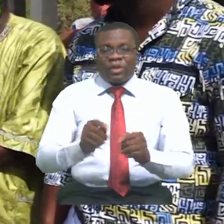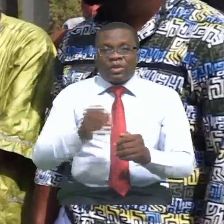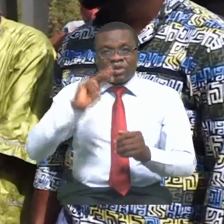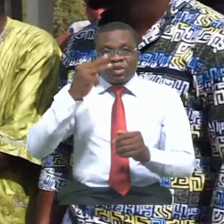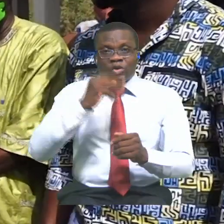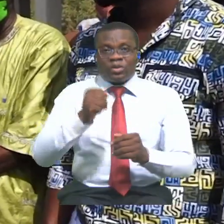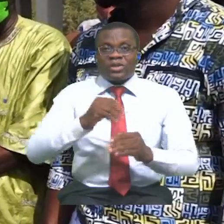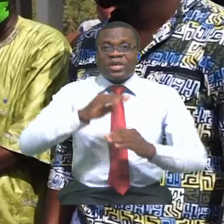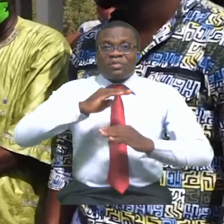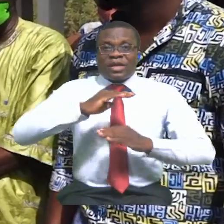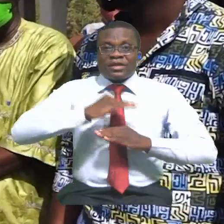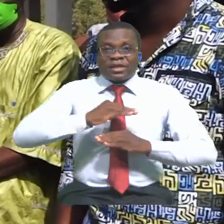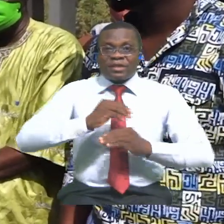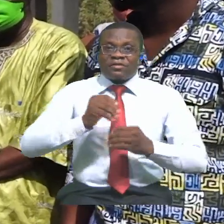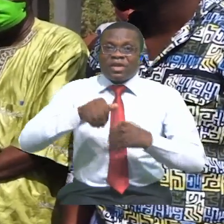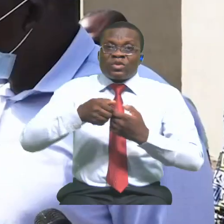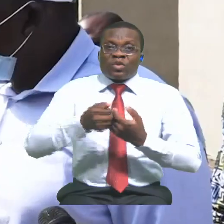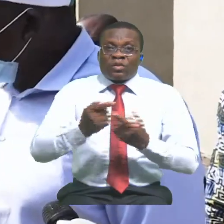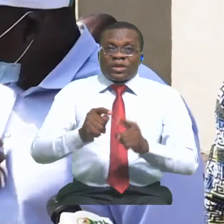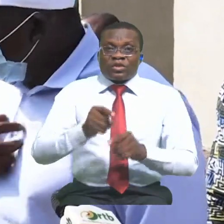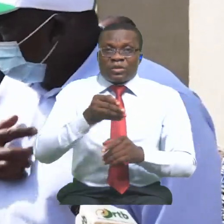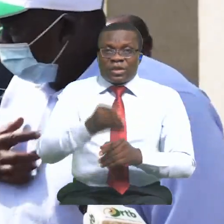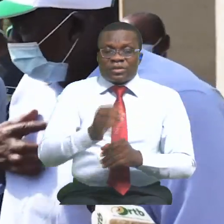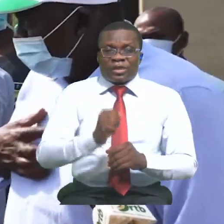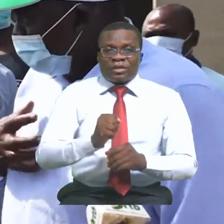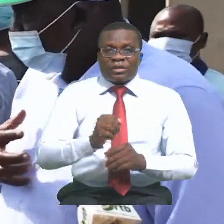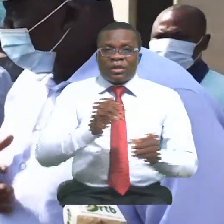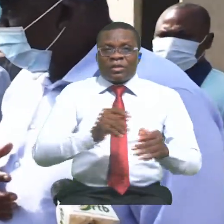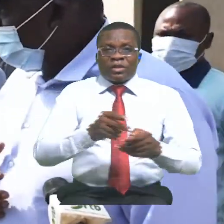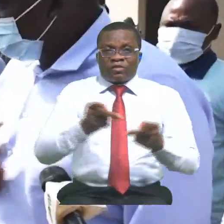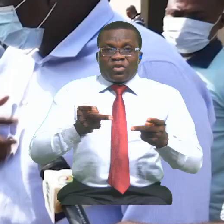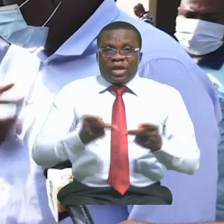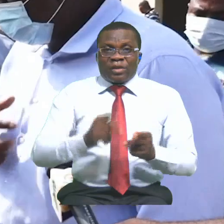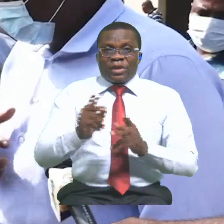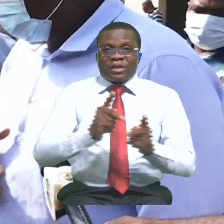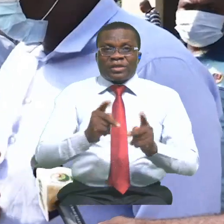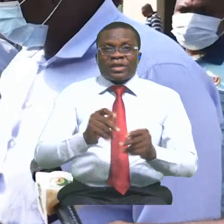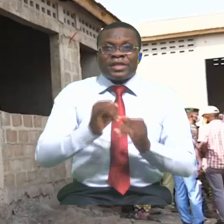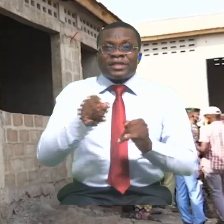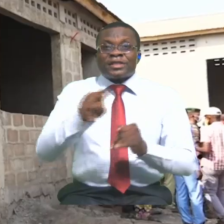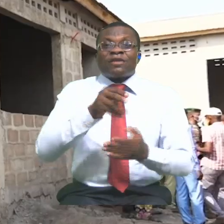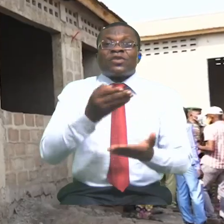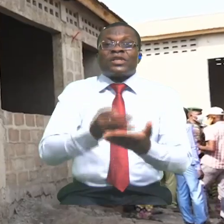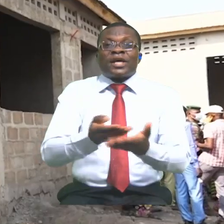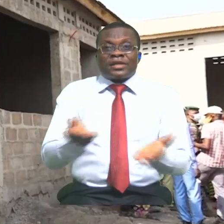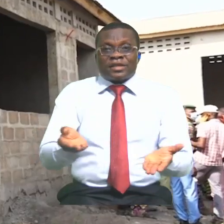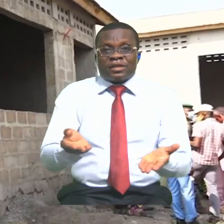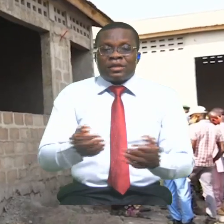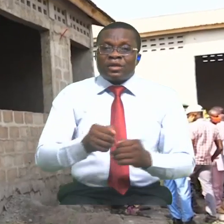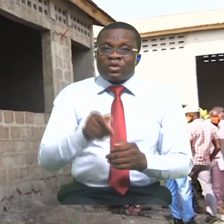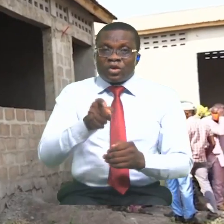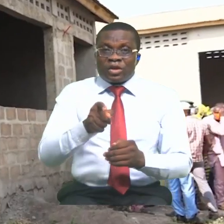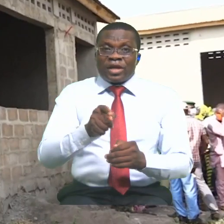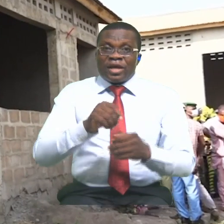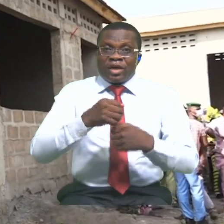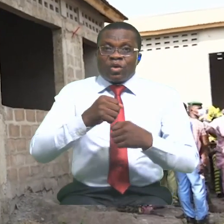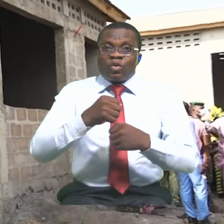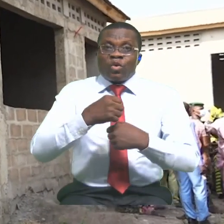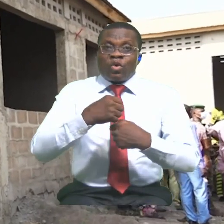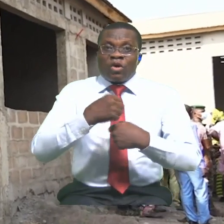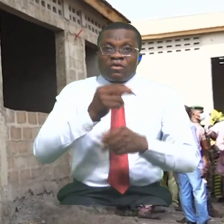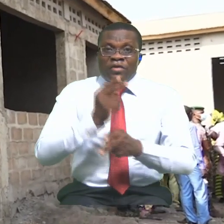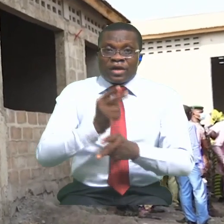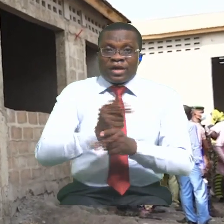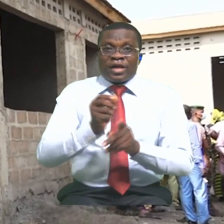pas satisfait de la conduite du chantier. Mettez-vous à la place des gens et si c'est votre argent. La maïserie, quand elle sera prête,